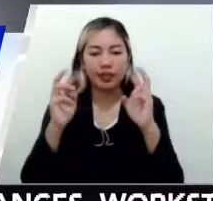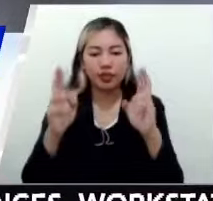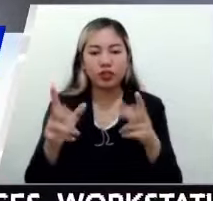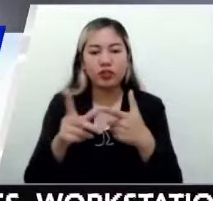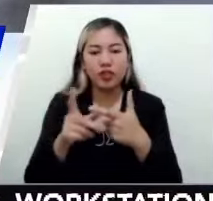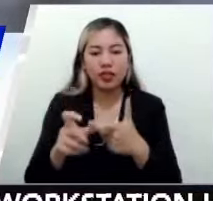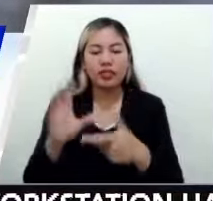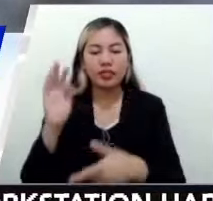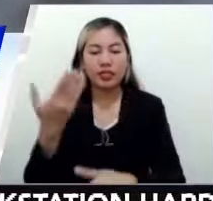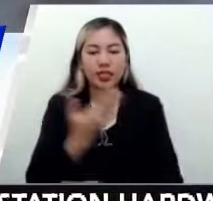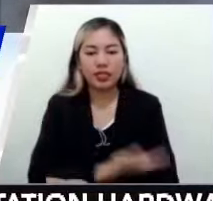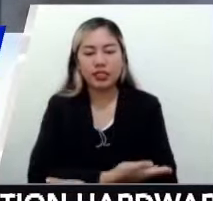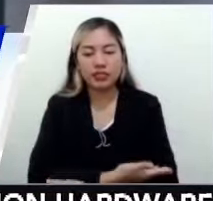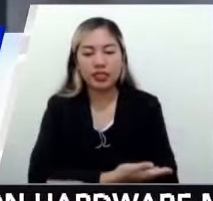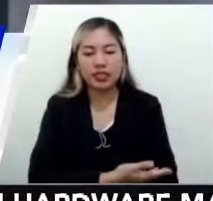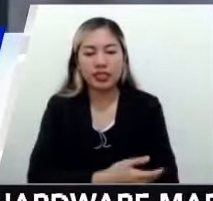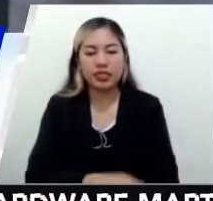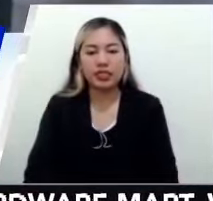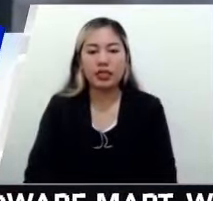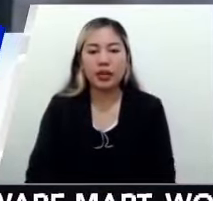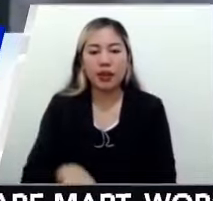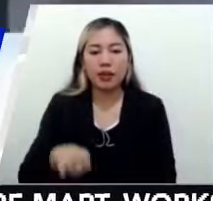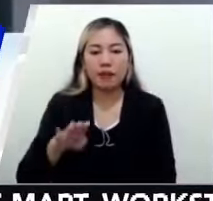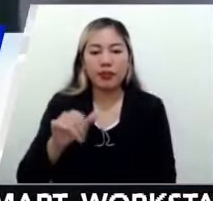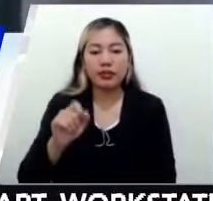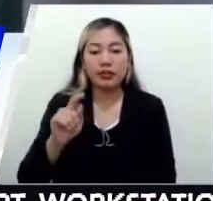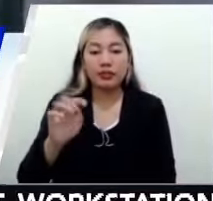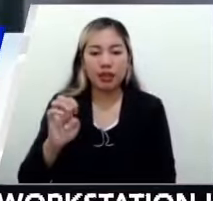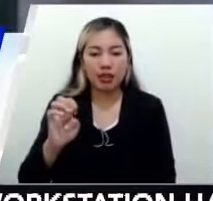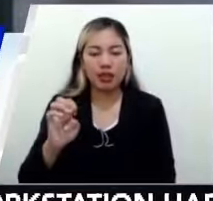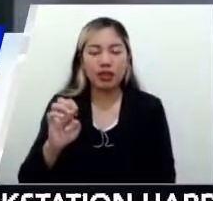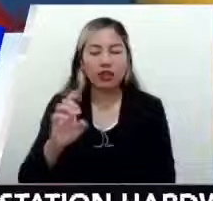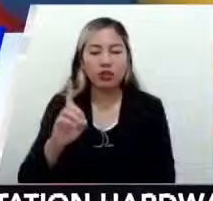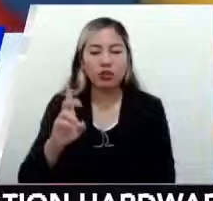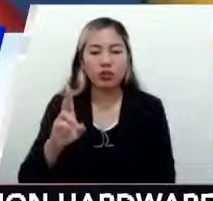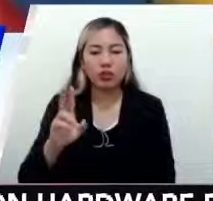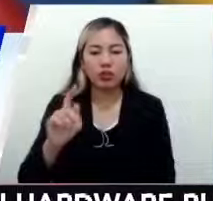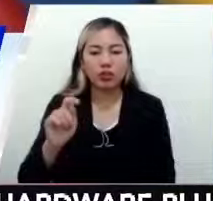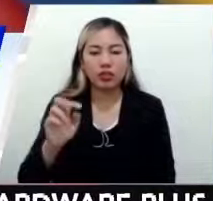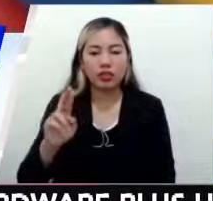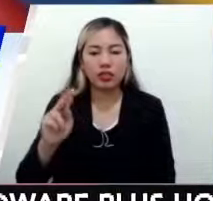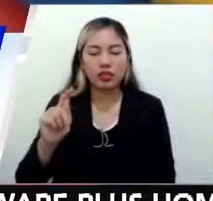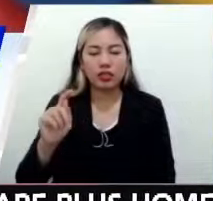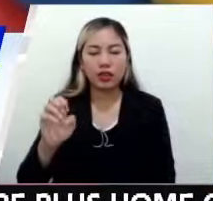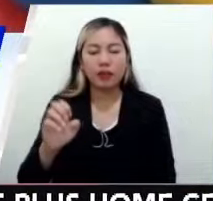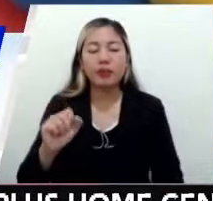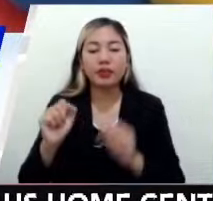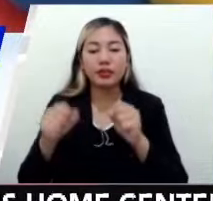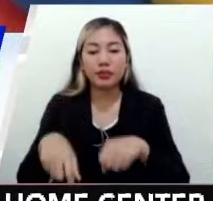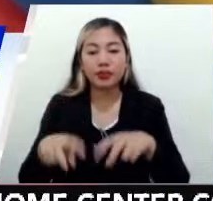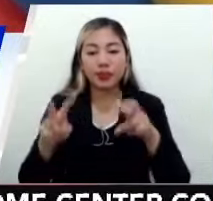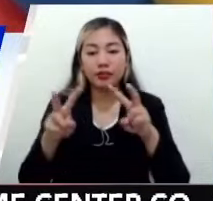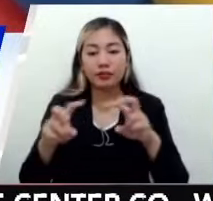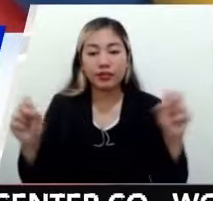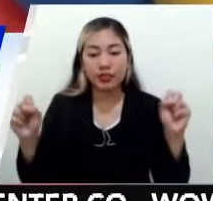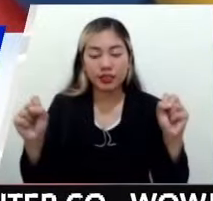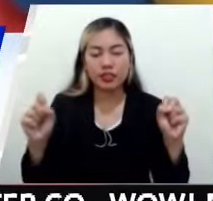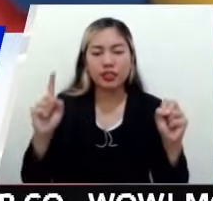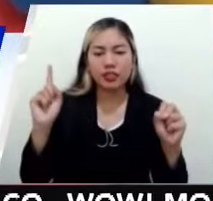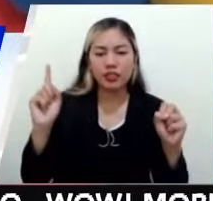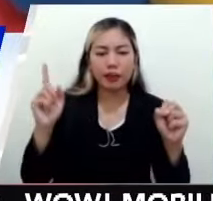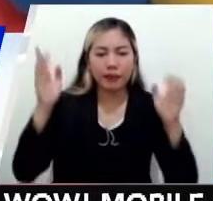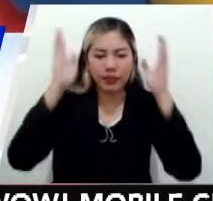incumbent Davao City Mayor Baste Duterte. Posibleng makalaban ng mag-ama si Bishop Rodolfo Rod Cubos para sa mayor at si